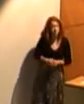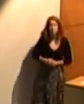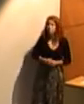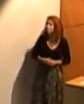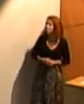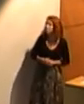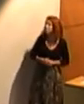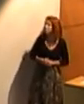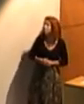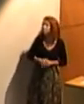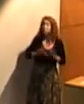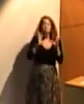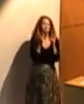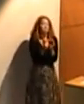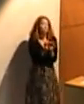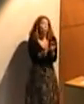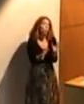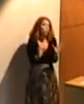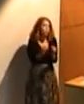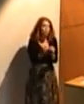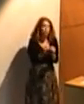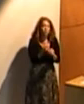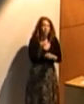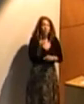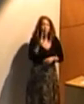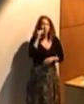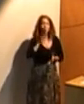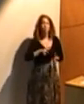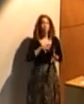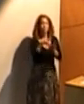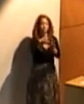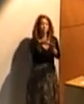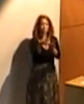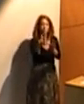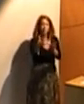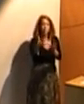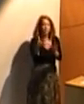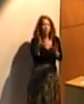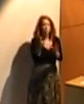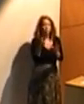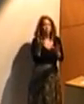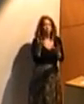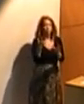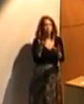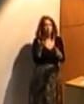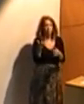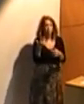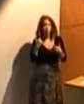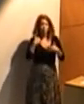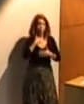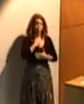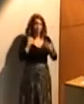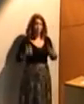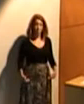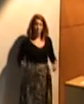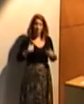conclure d'une certaine manière est basé sur la liberté de disposer de soi vous avez tout à l'heure je vais parler cette fameuse liberté ici